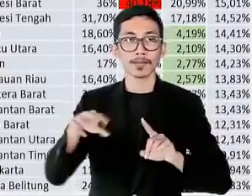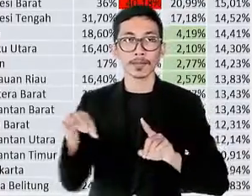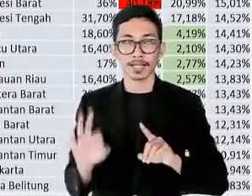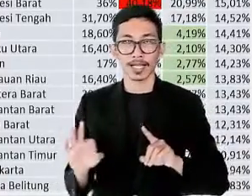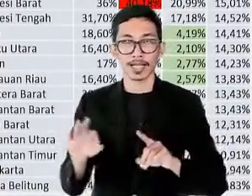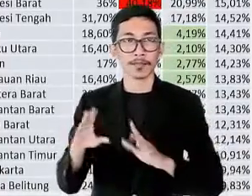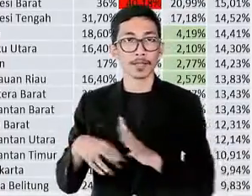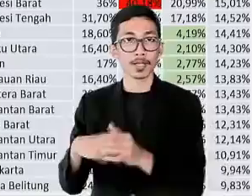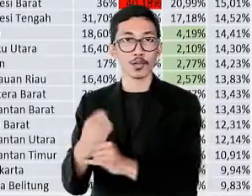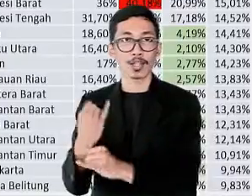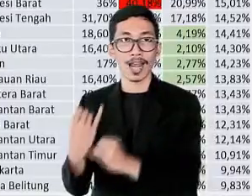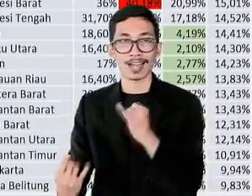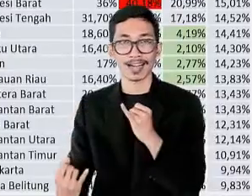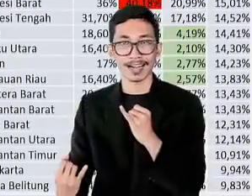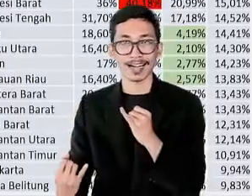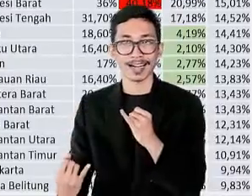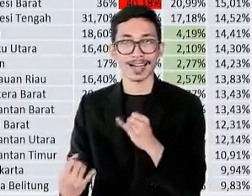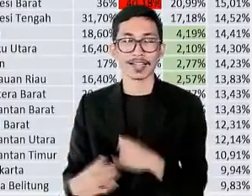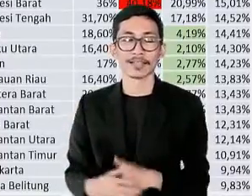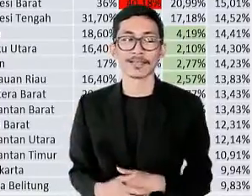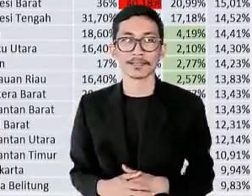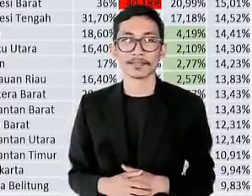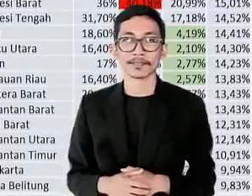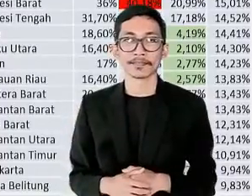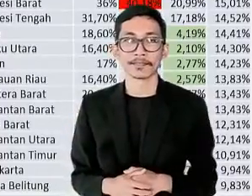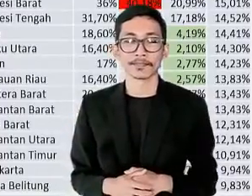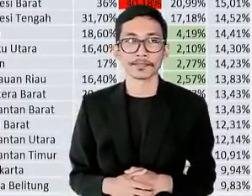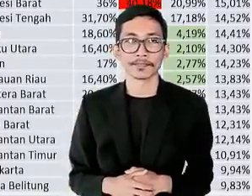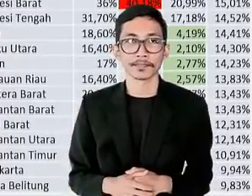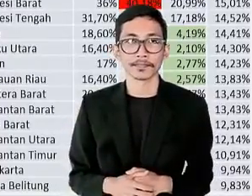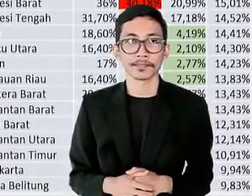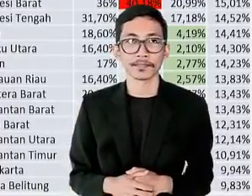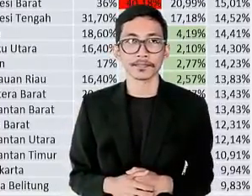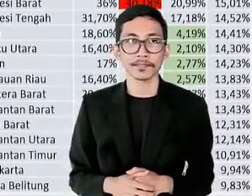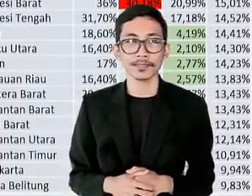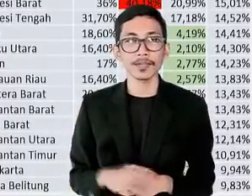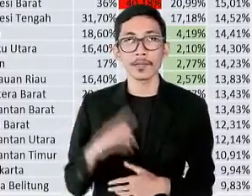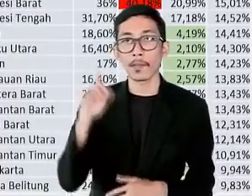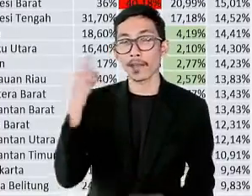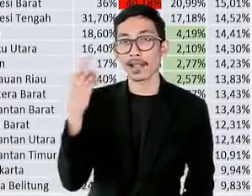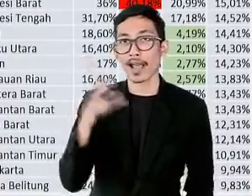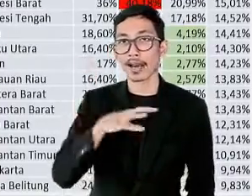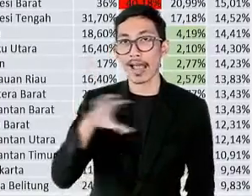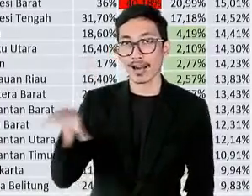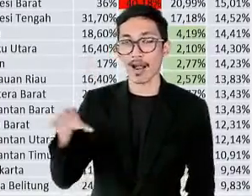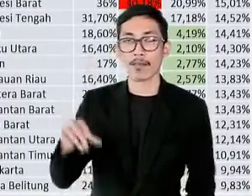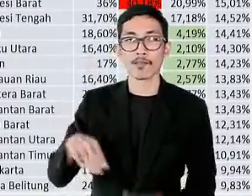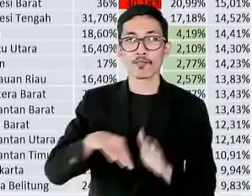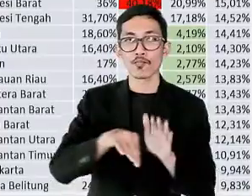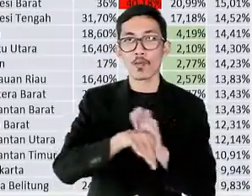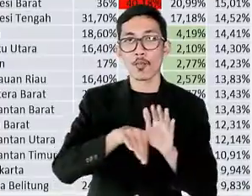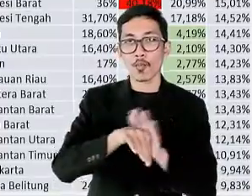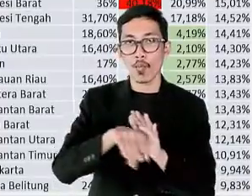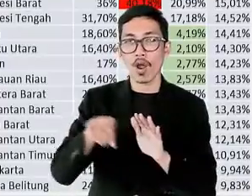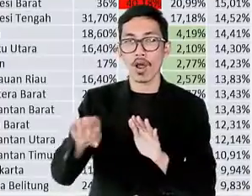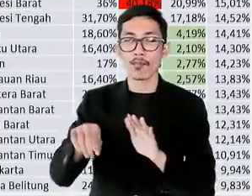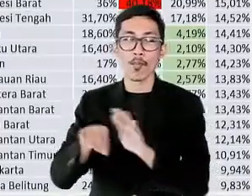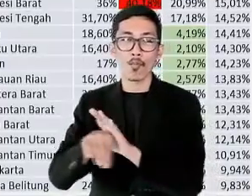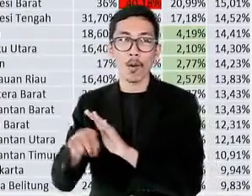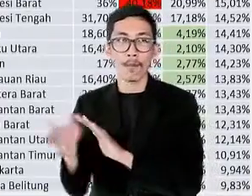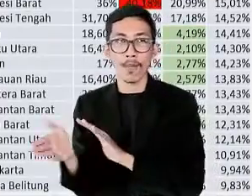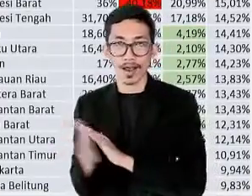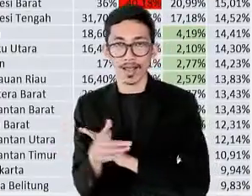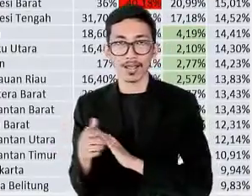minggu terakhir sebagai catatan saat ini beberapa pemerintah daerah termasuk Papua dan Papua Barat terus